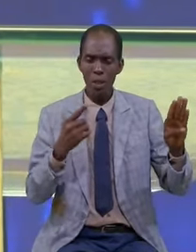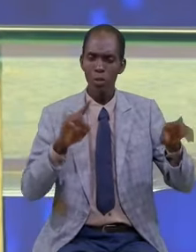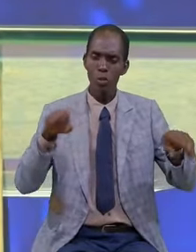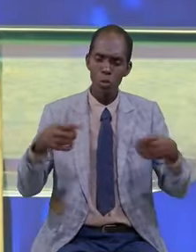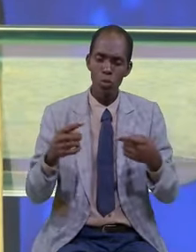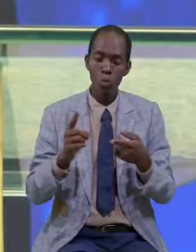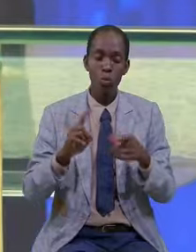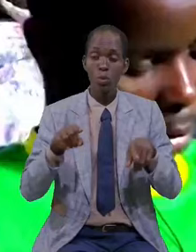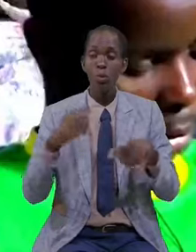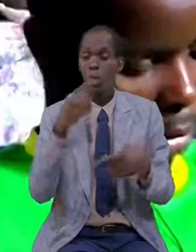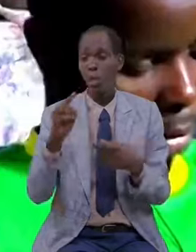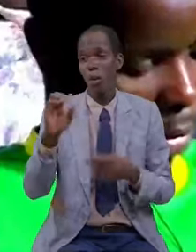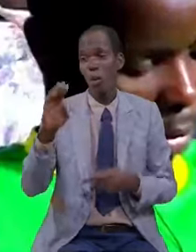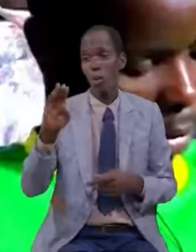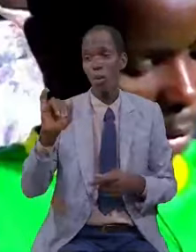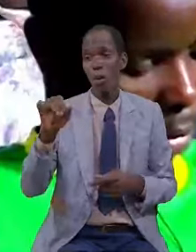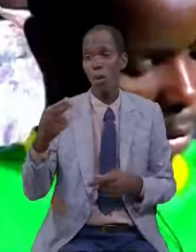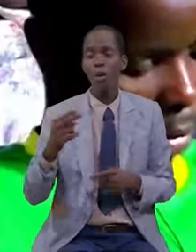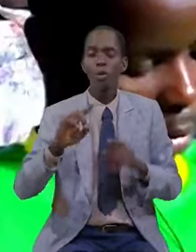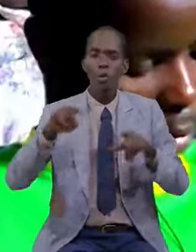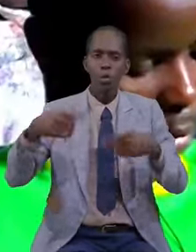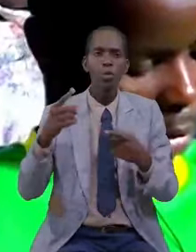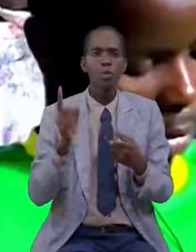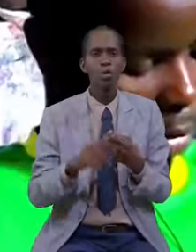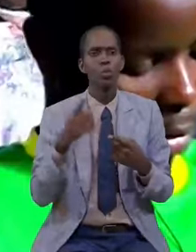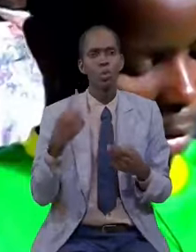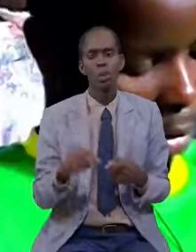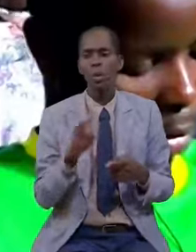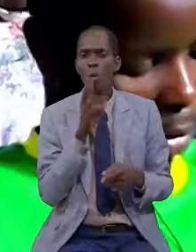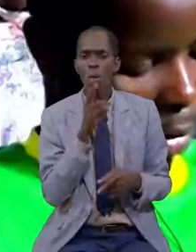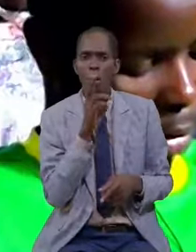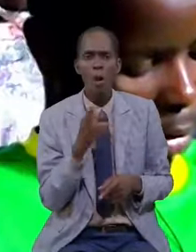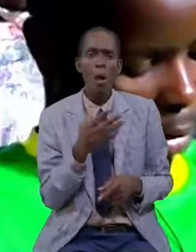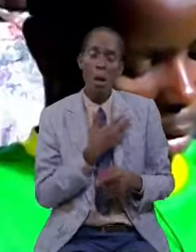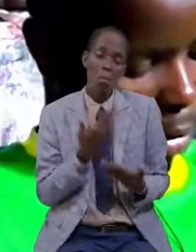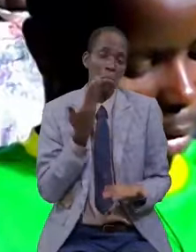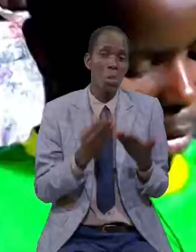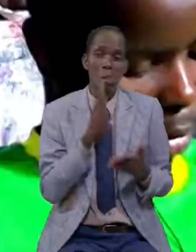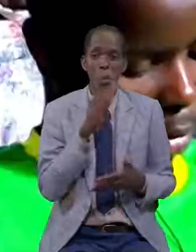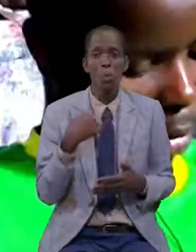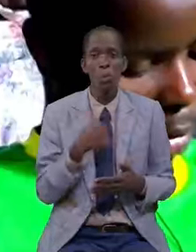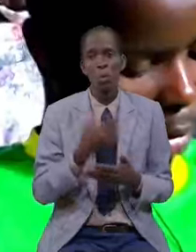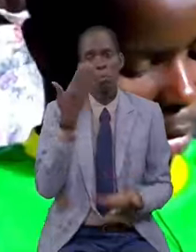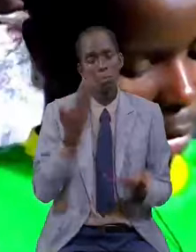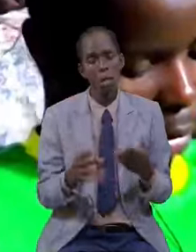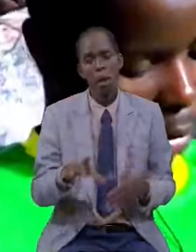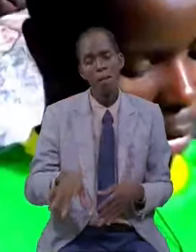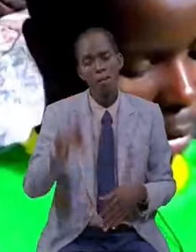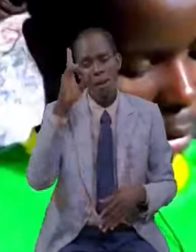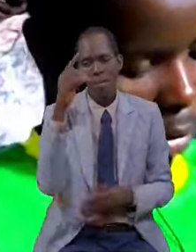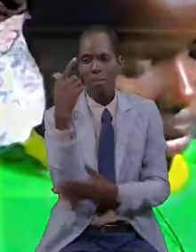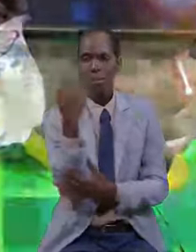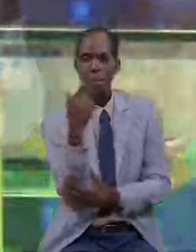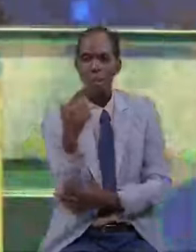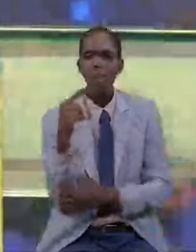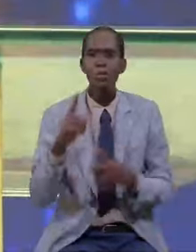Akab dit à Abdia, va par le pays vers toutes les sources d'eau et vers tous les torrents, peut-être se trouvera-t-il de